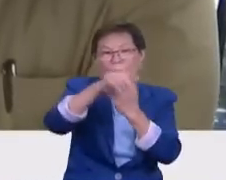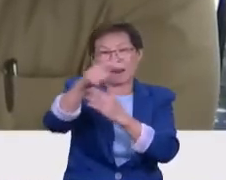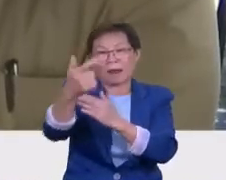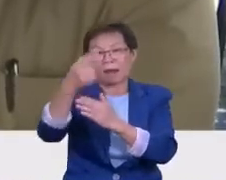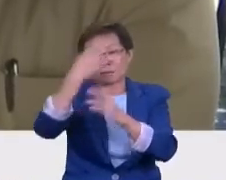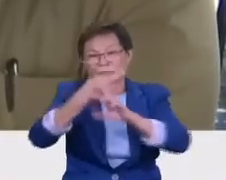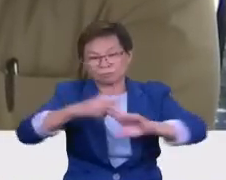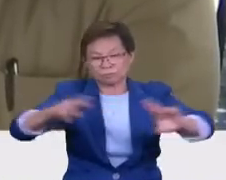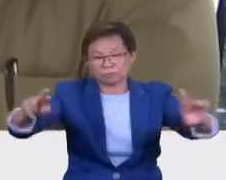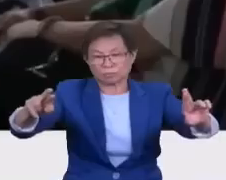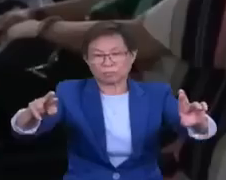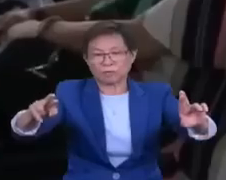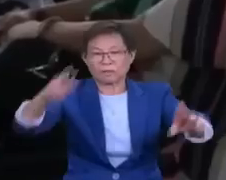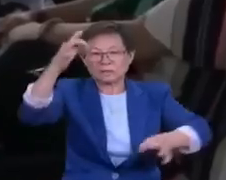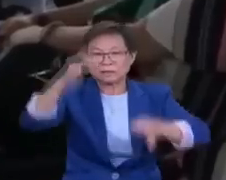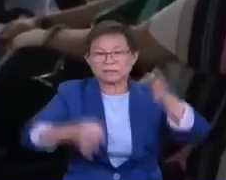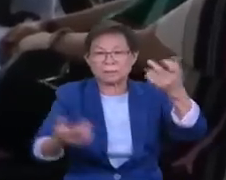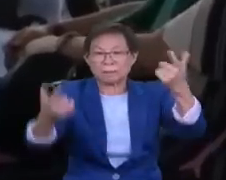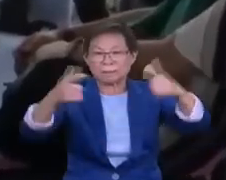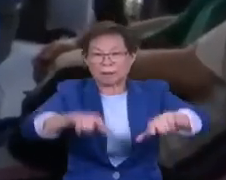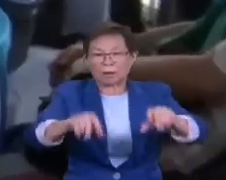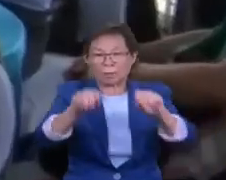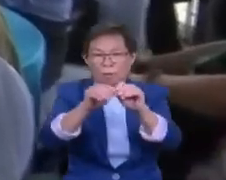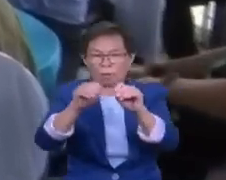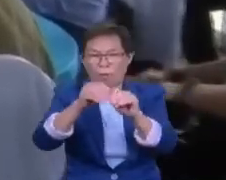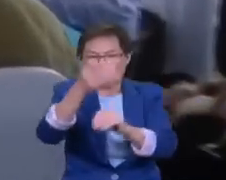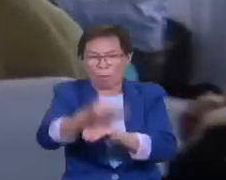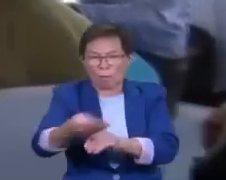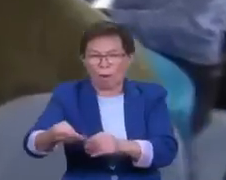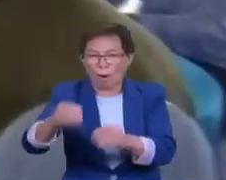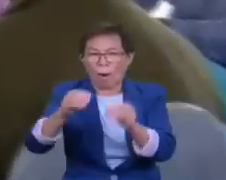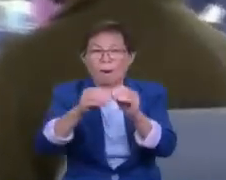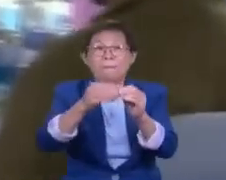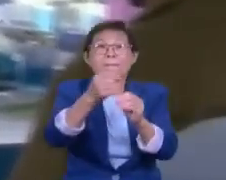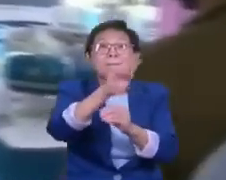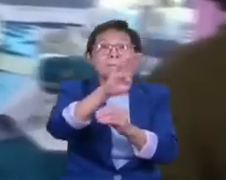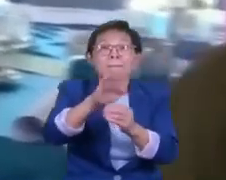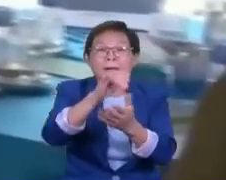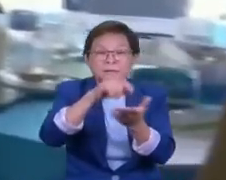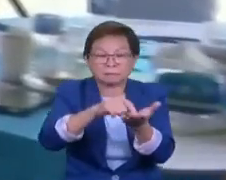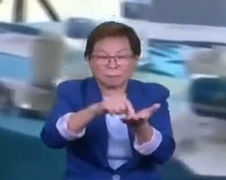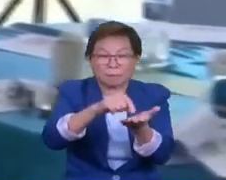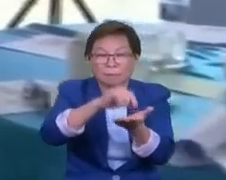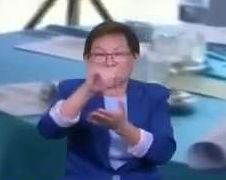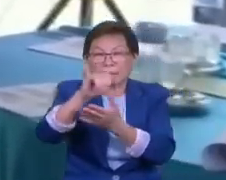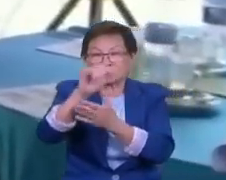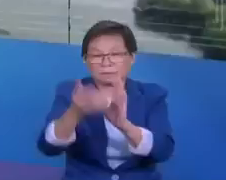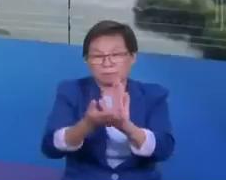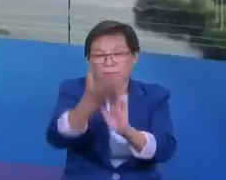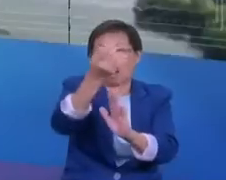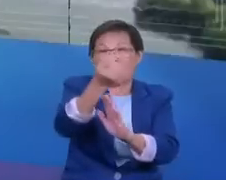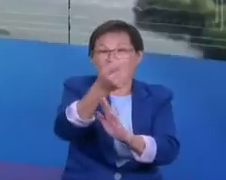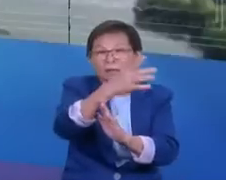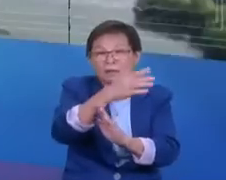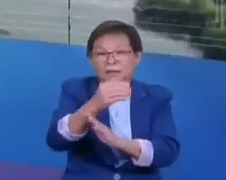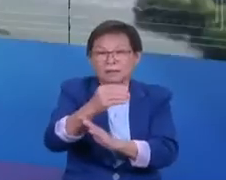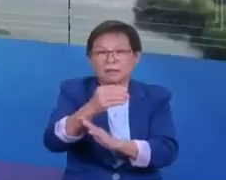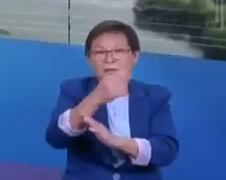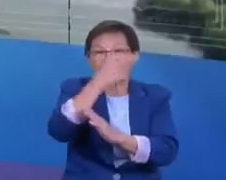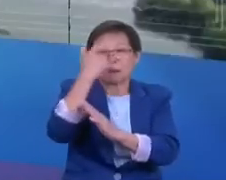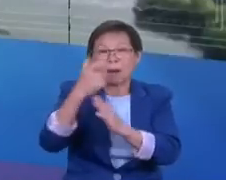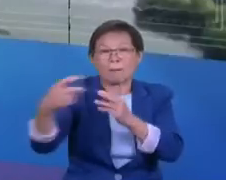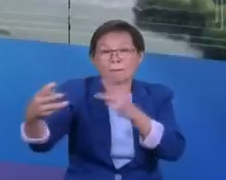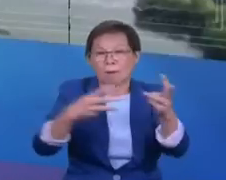sebagai persediaan sekiranya berlaku peningkatan harga Bajar susulan perang ukrain Rusia